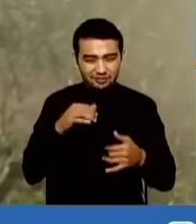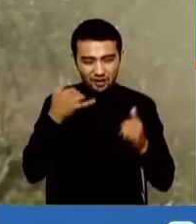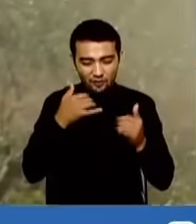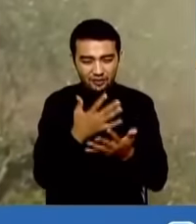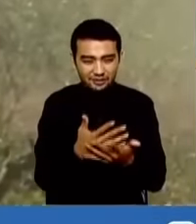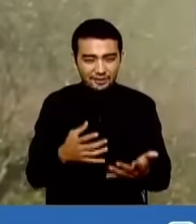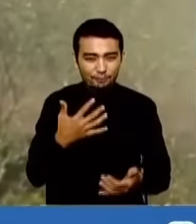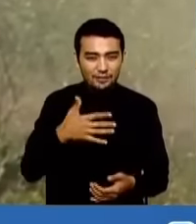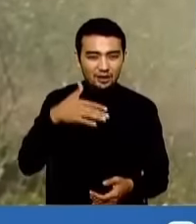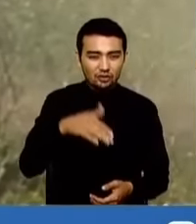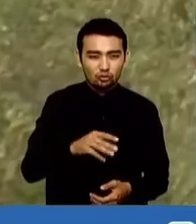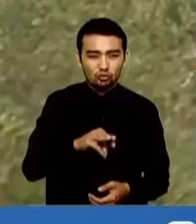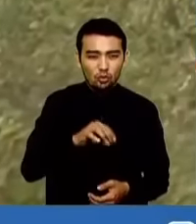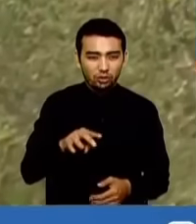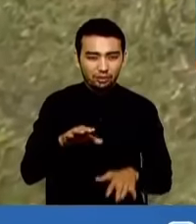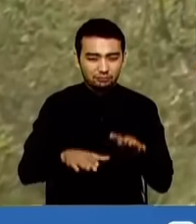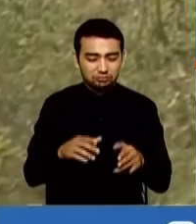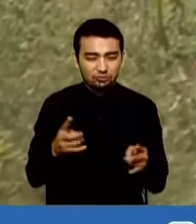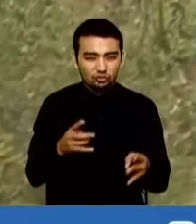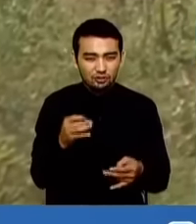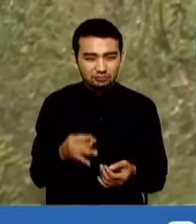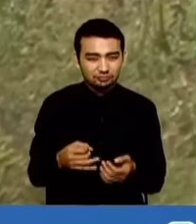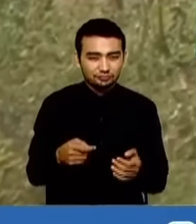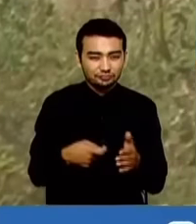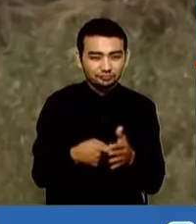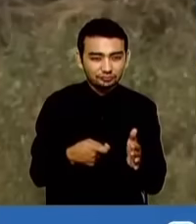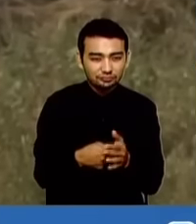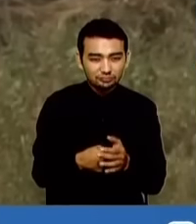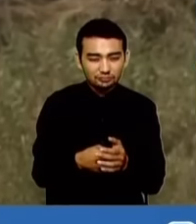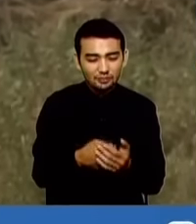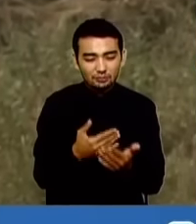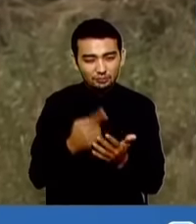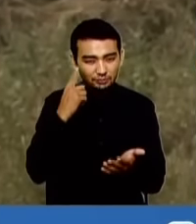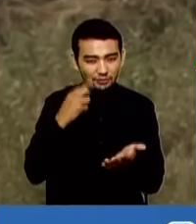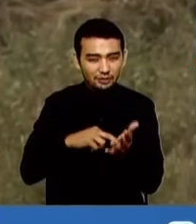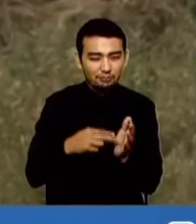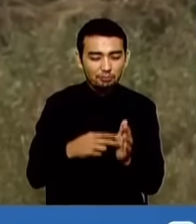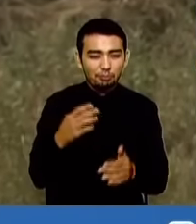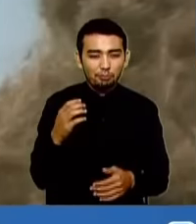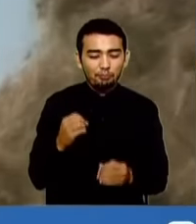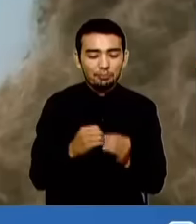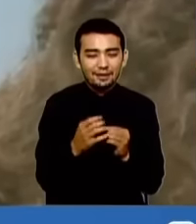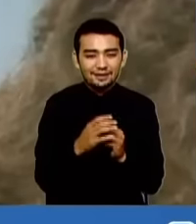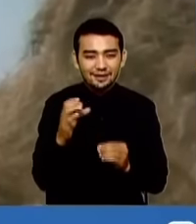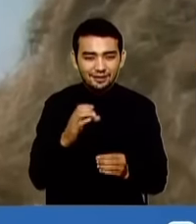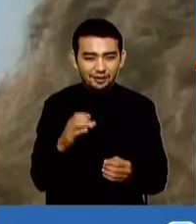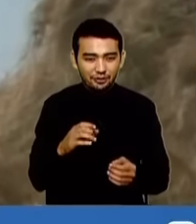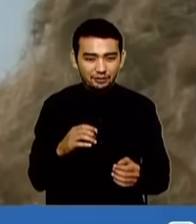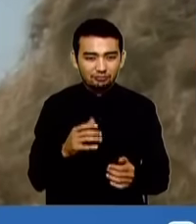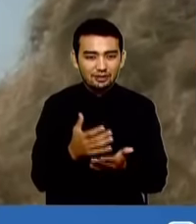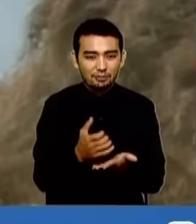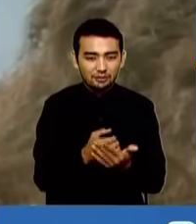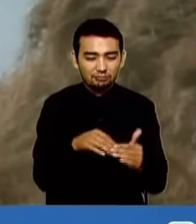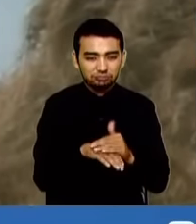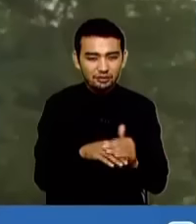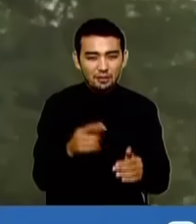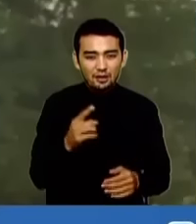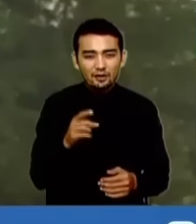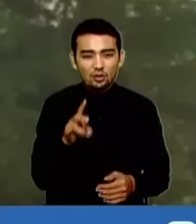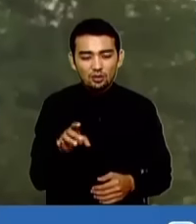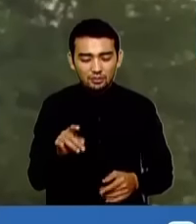850 тысяч тонн. Завершить заготовку грубых кормов планируют не позднее 15 сентября. Закладку силоса и фуража до 1 ноября.